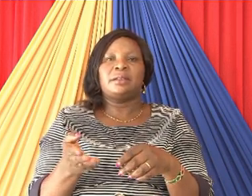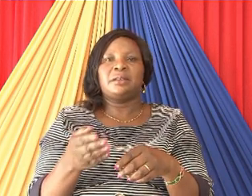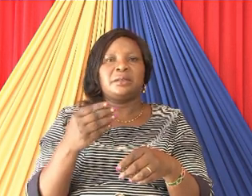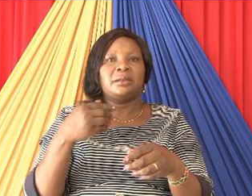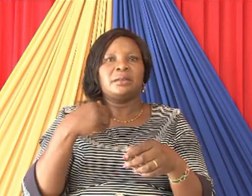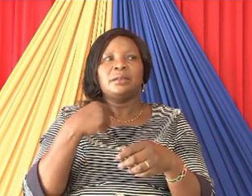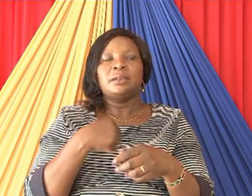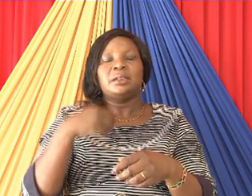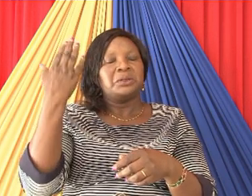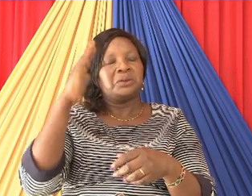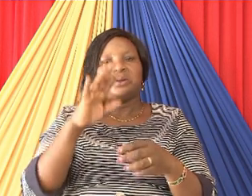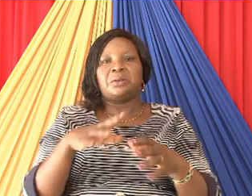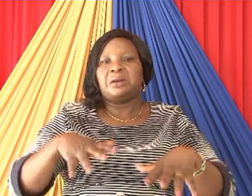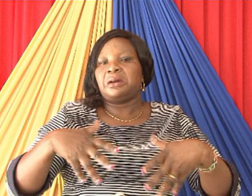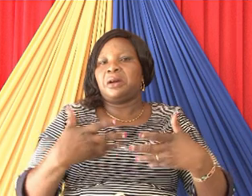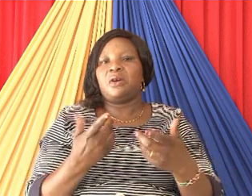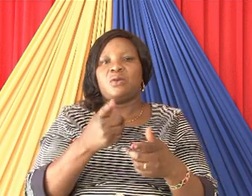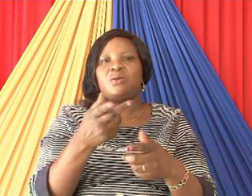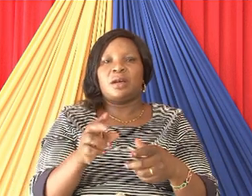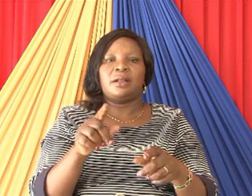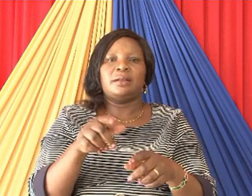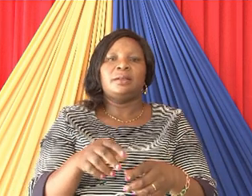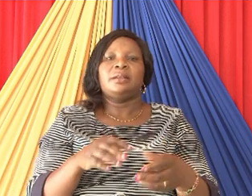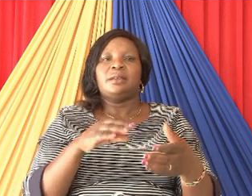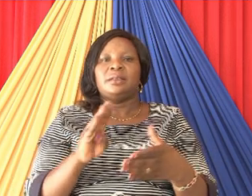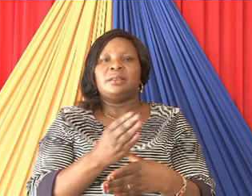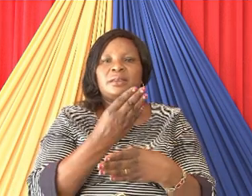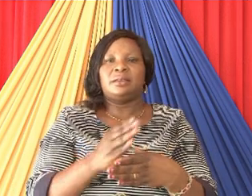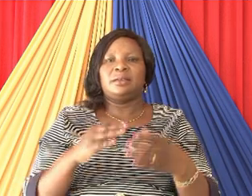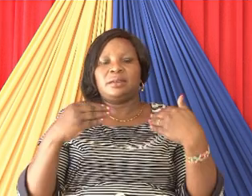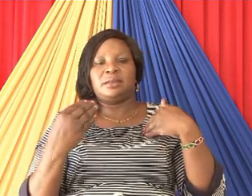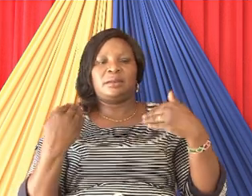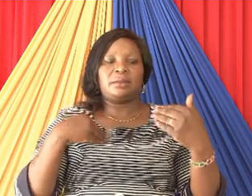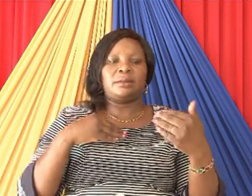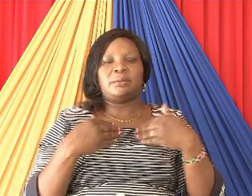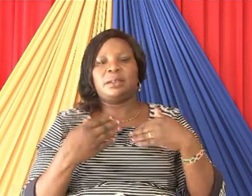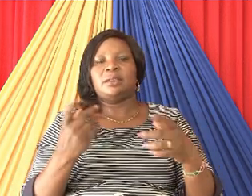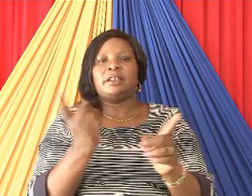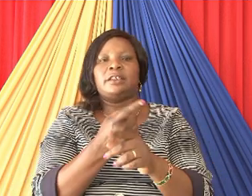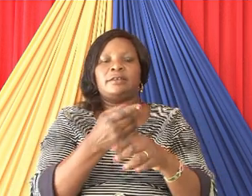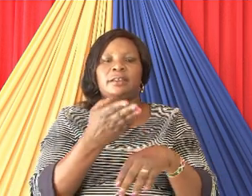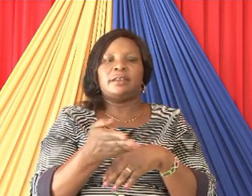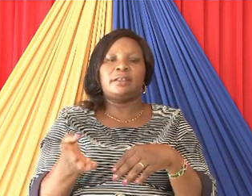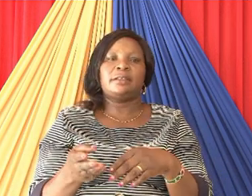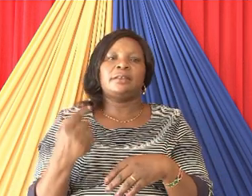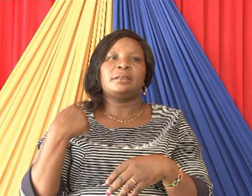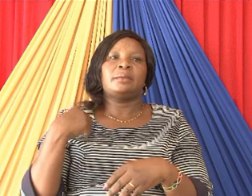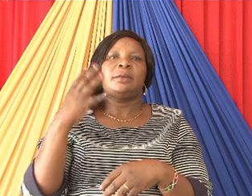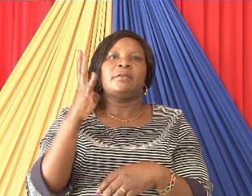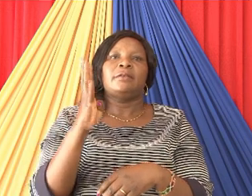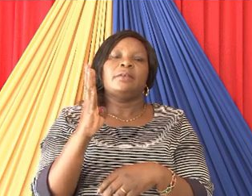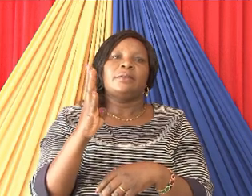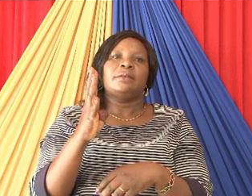umekosa nafasi ya Mungu katika maisha yako. Na roho ya nne ndiyo ambayo tunaita the fruitful